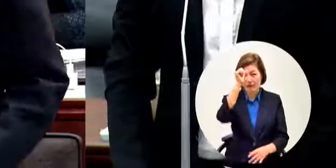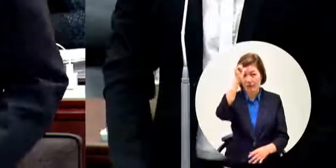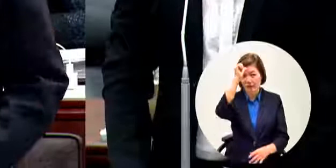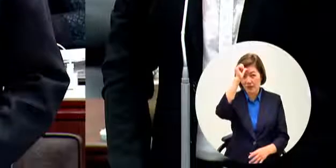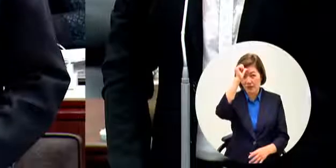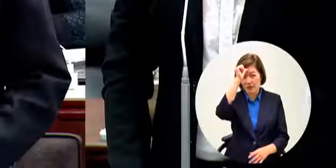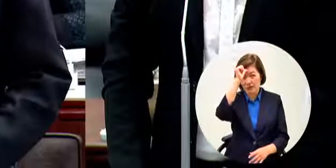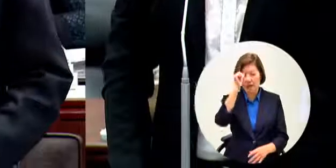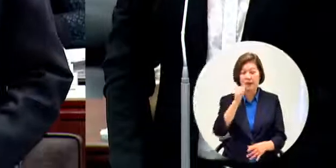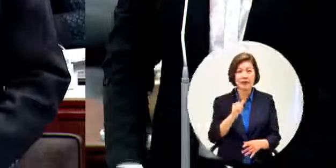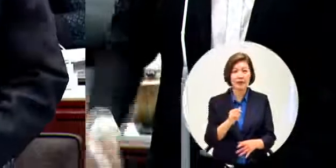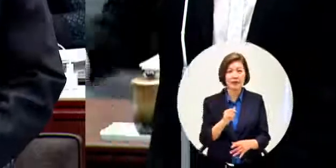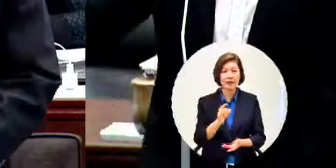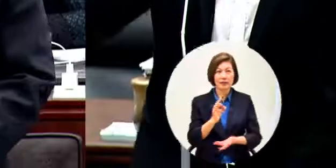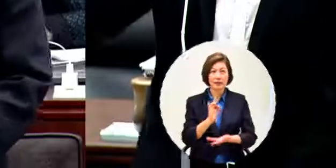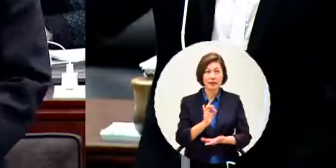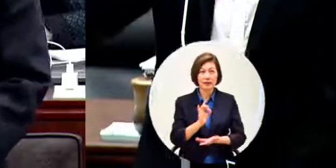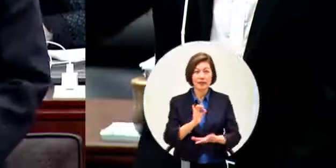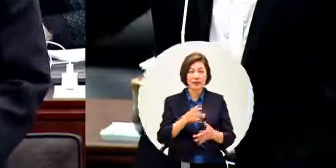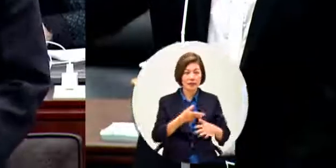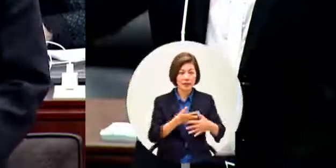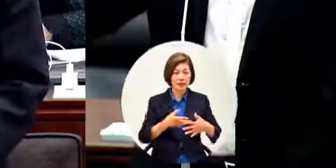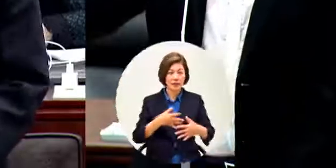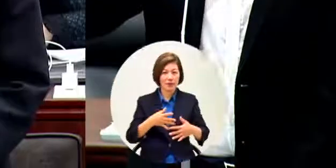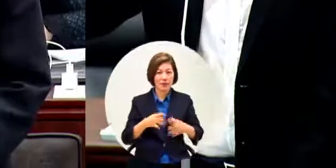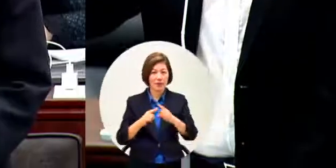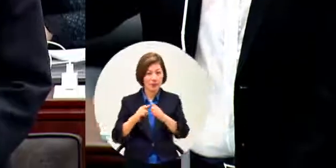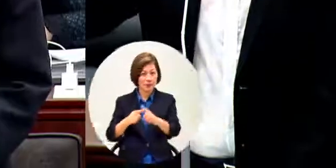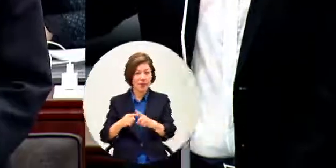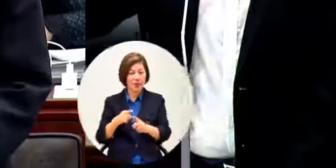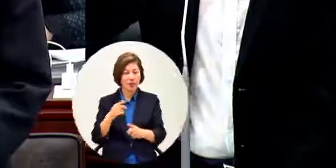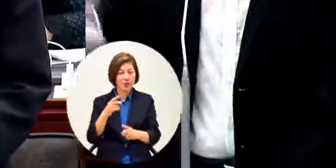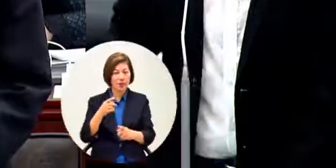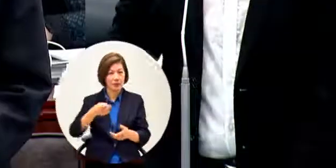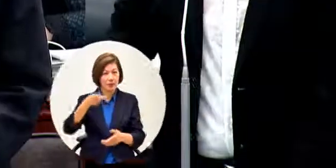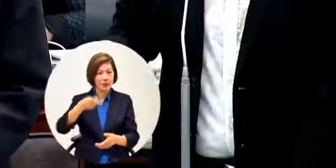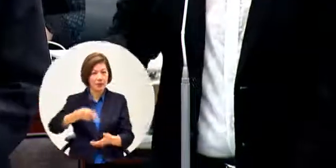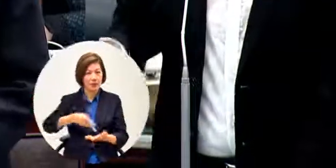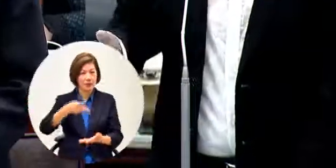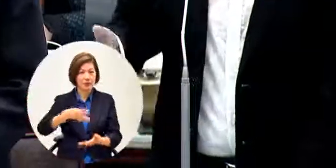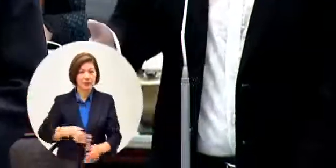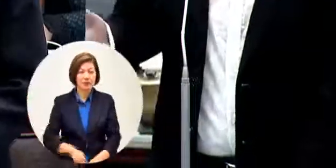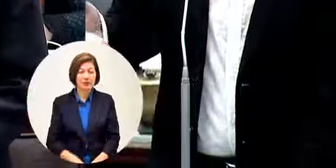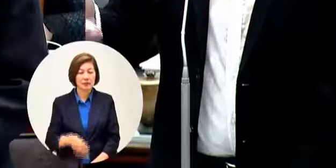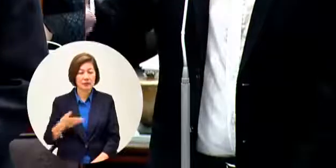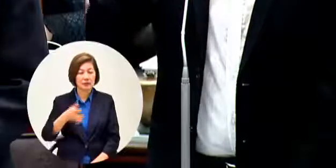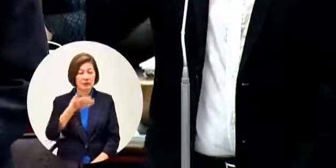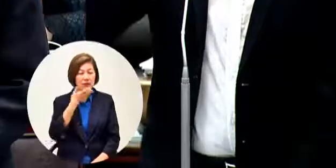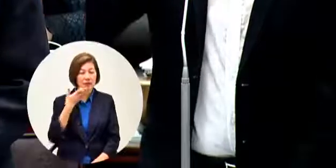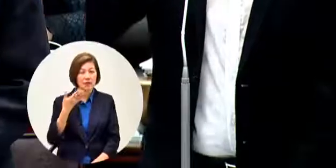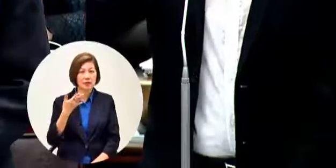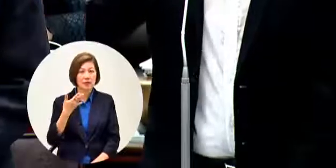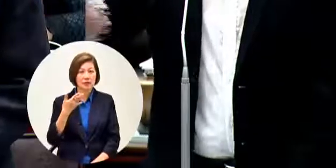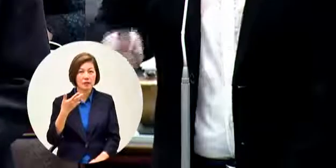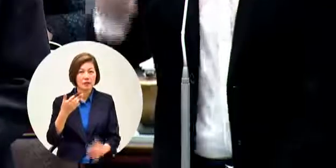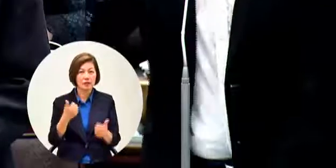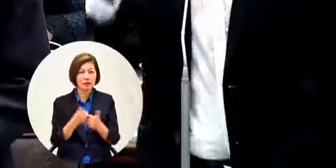正天然的第一，一是水利会的灌溉作用。 是。